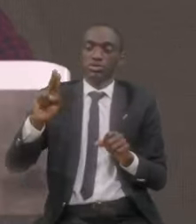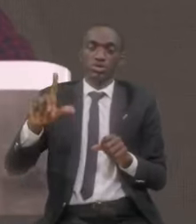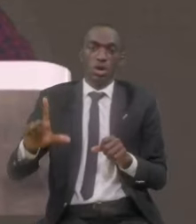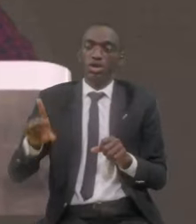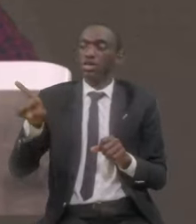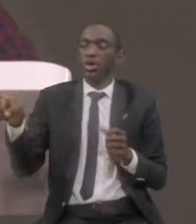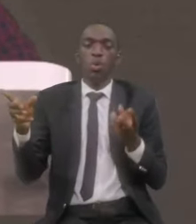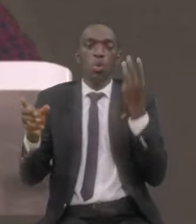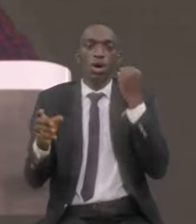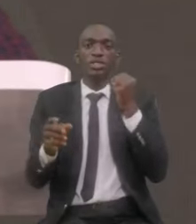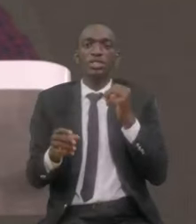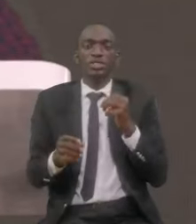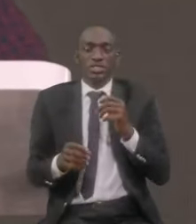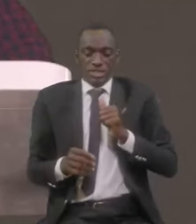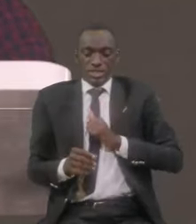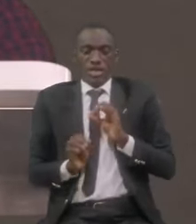désintéressée